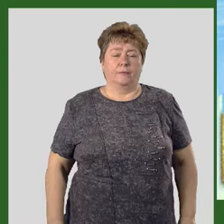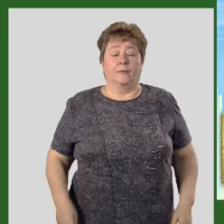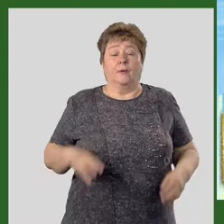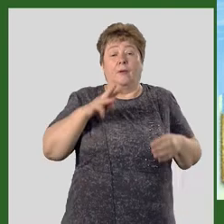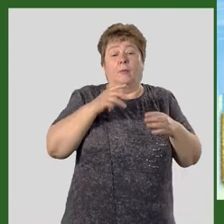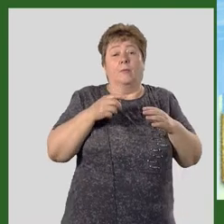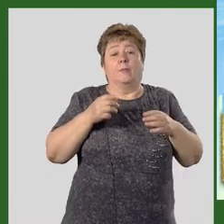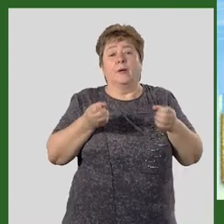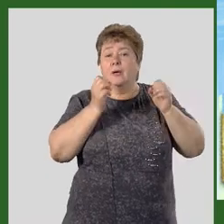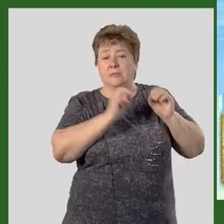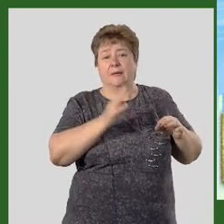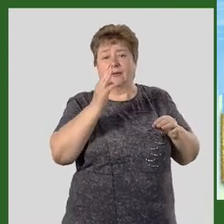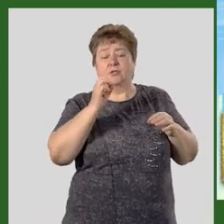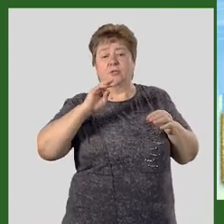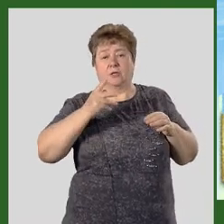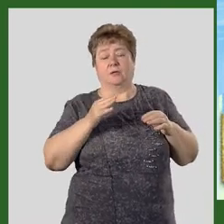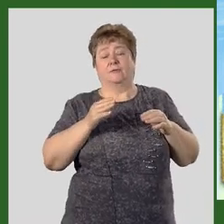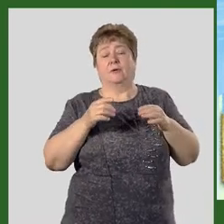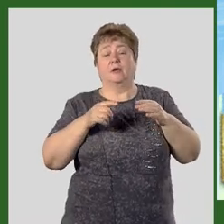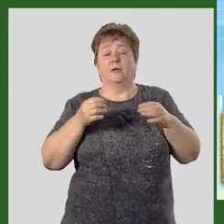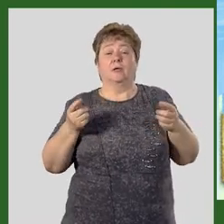Мы покинули шельф и